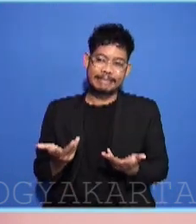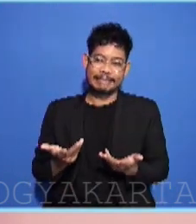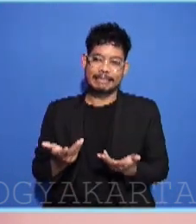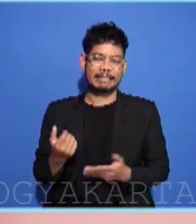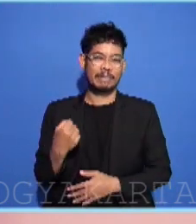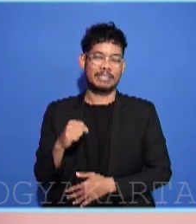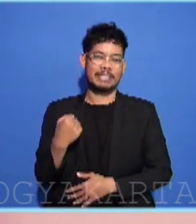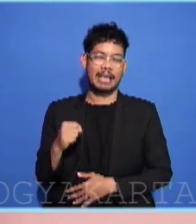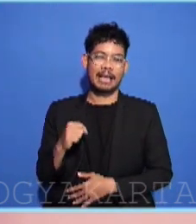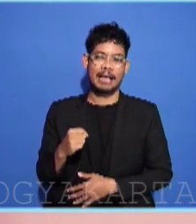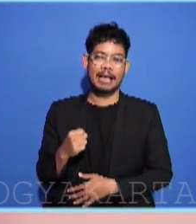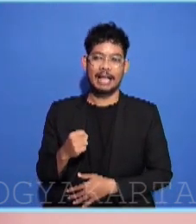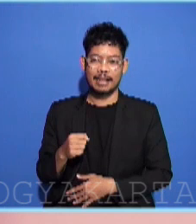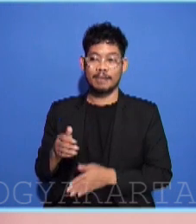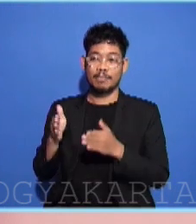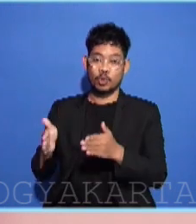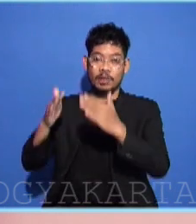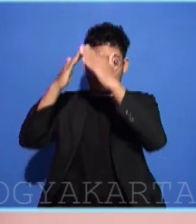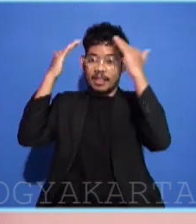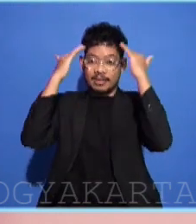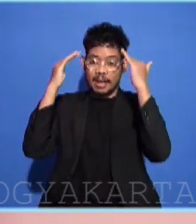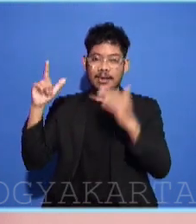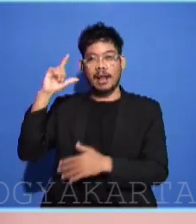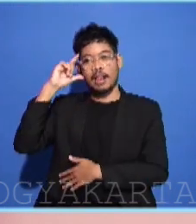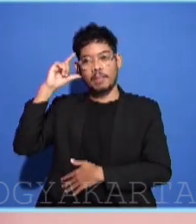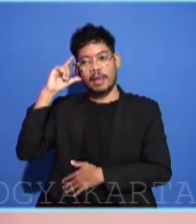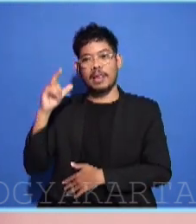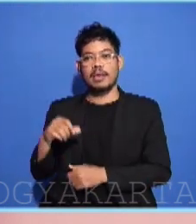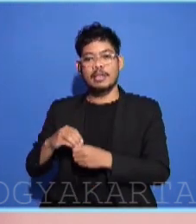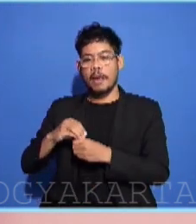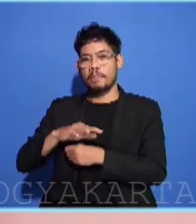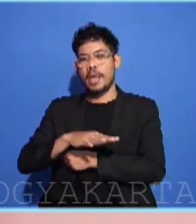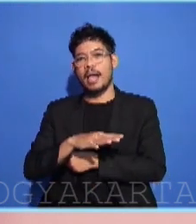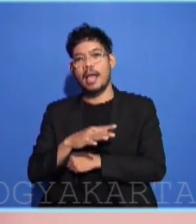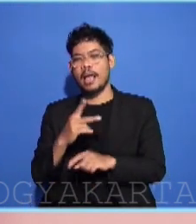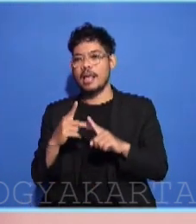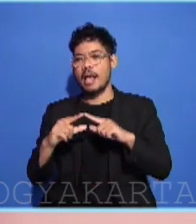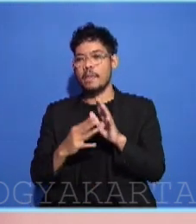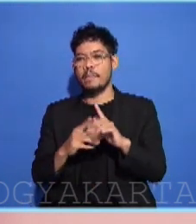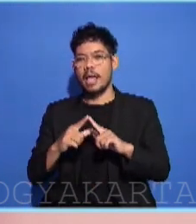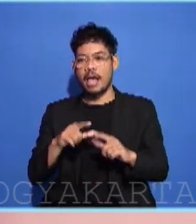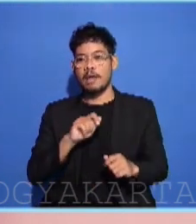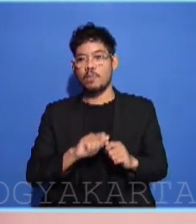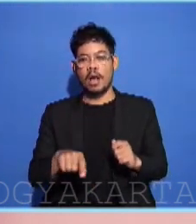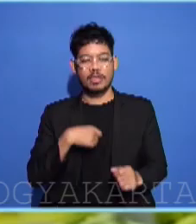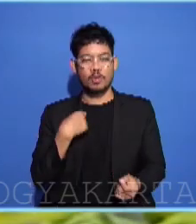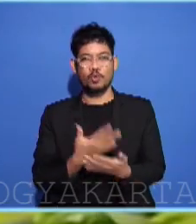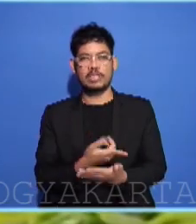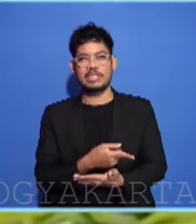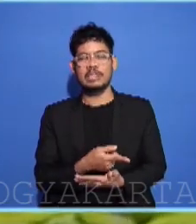Sleman Daerah Istimewa Yogyakarta serangan hama menjadi salah satu penyebab petani mengalami kerugian